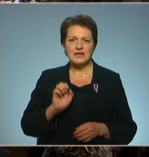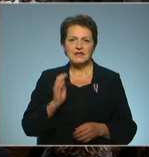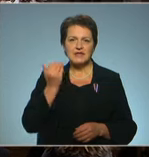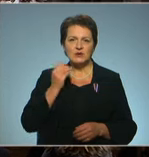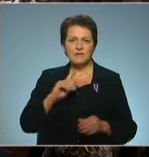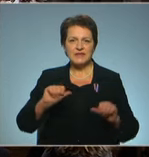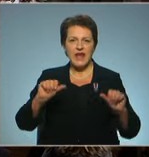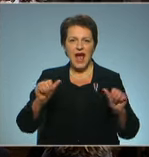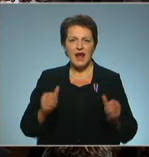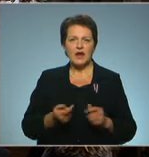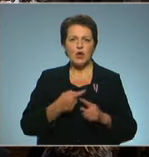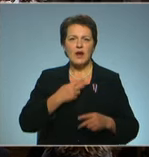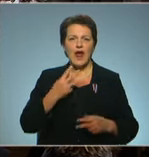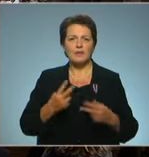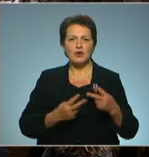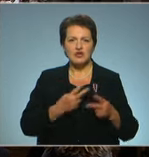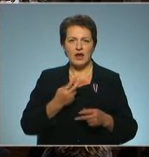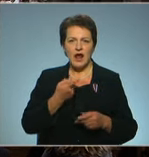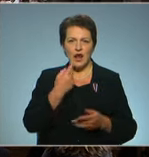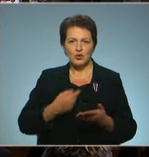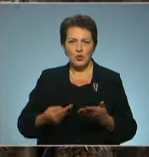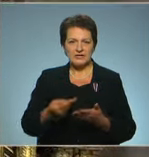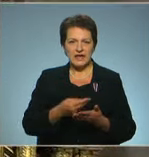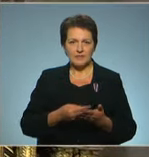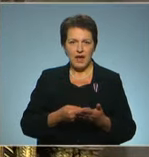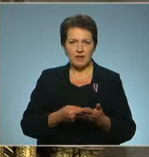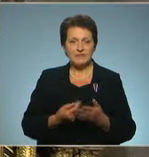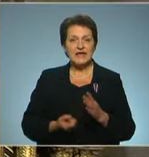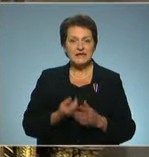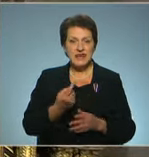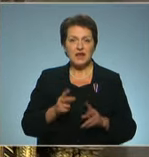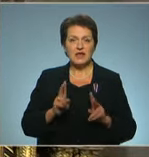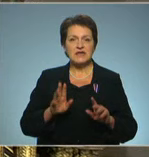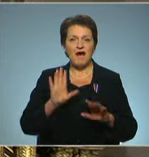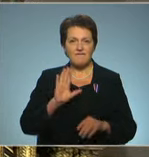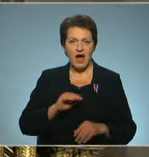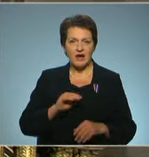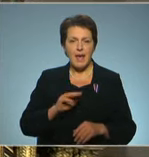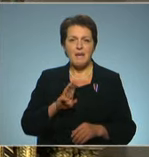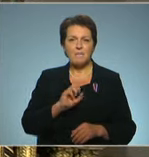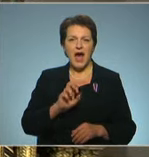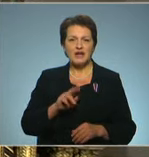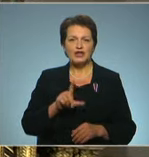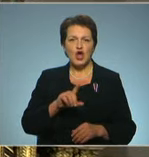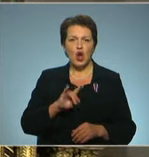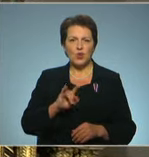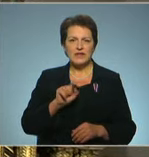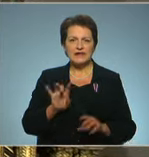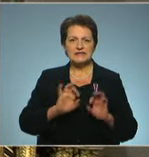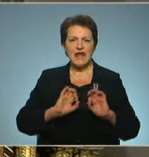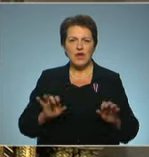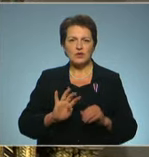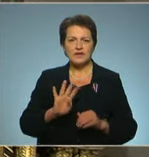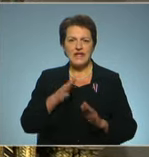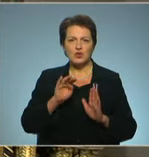tēlainā un emocionālā nozīmē? Izrādās, ka var. Mārtiņš Luters, skaidrojot 4.